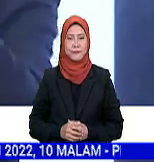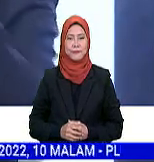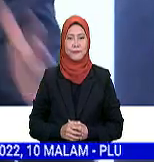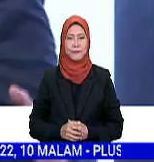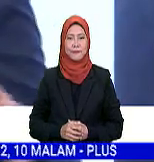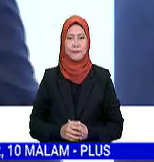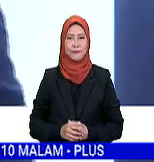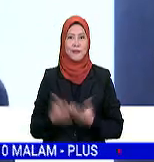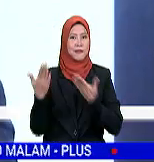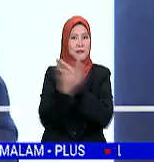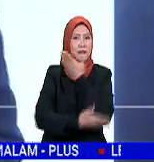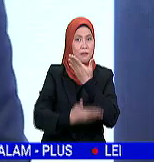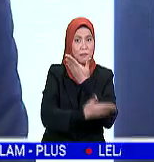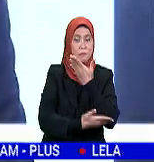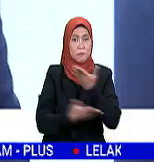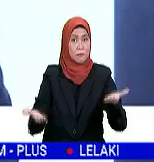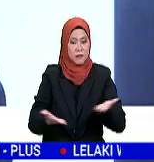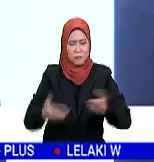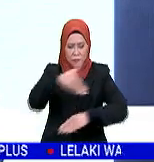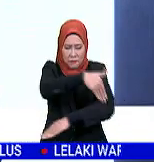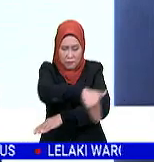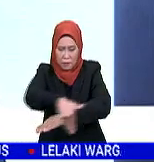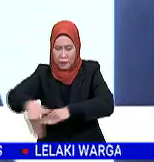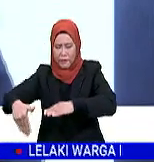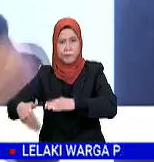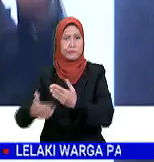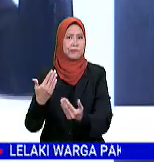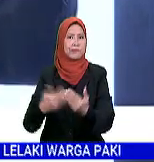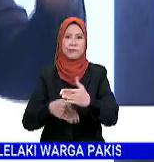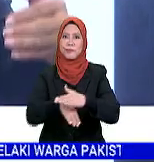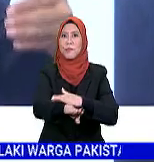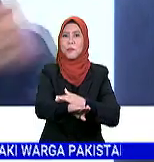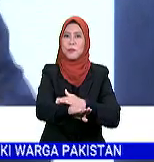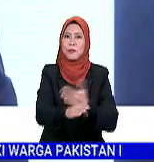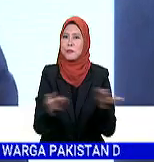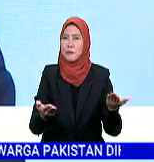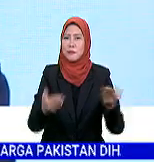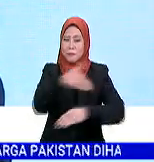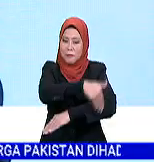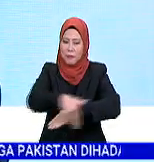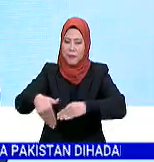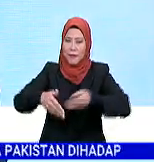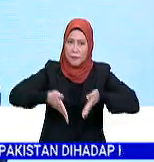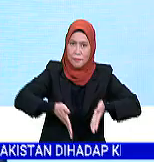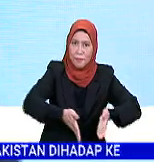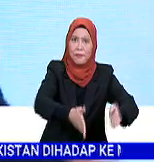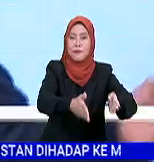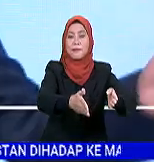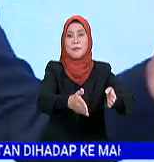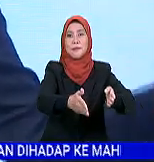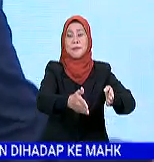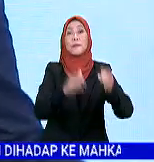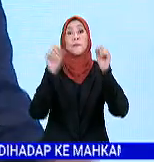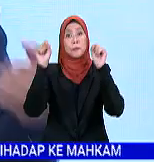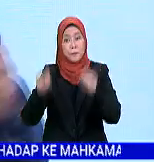Negara kita ini begitu porous dari segi sempadannya. Dia boleh masuk daripada sempadan darat, dia